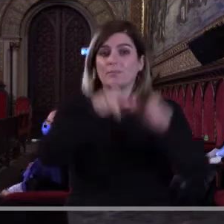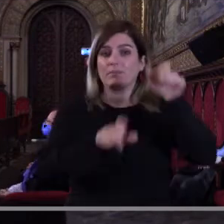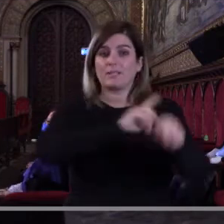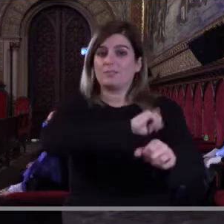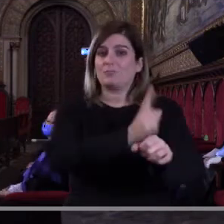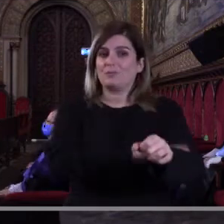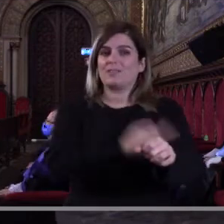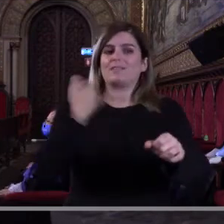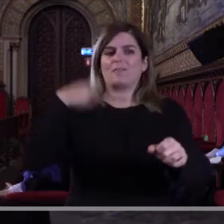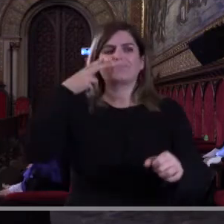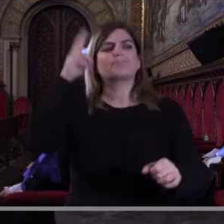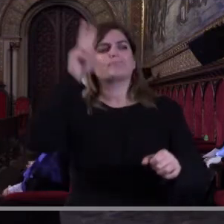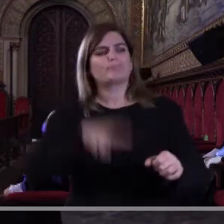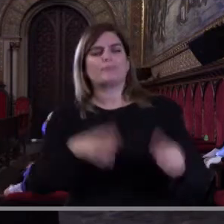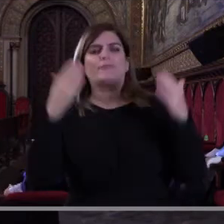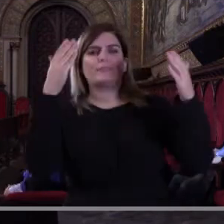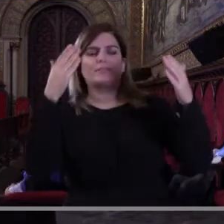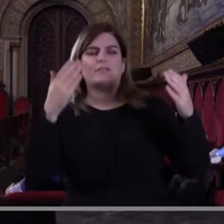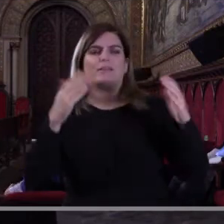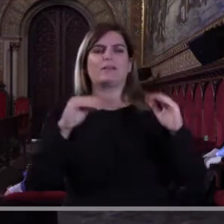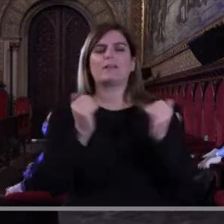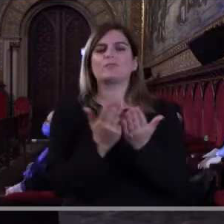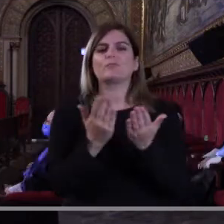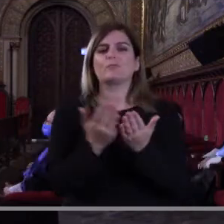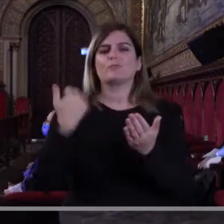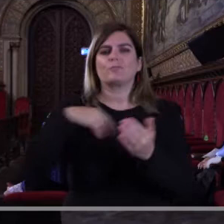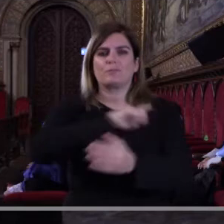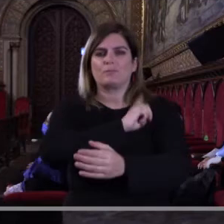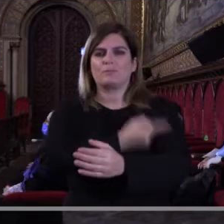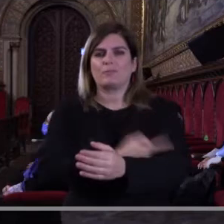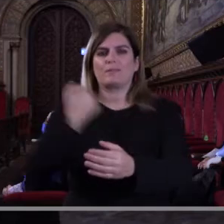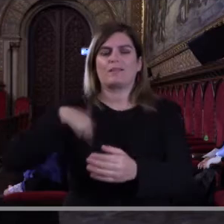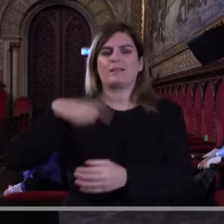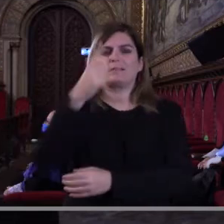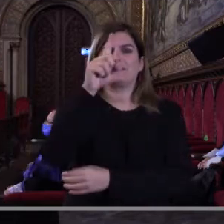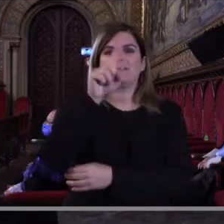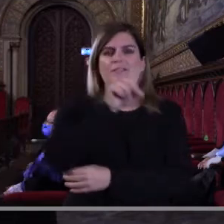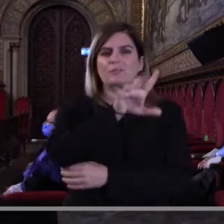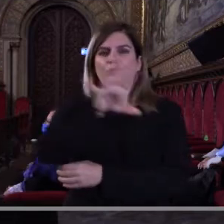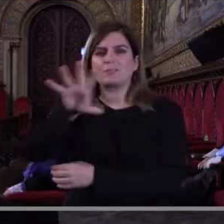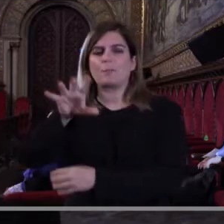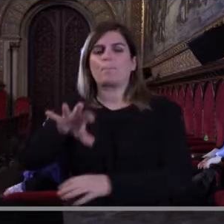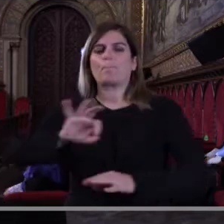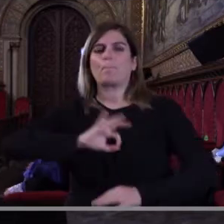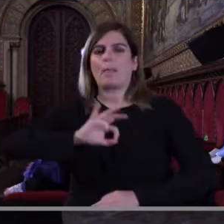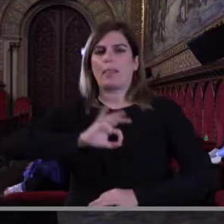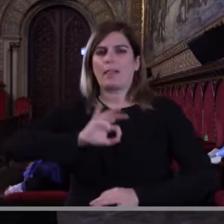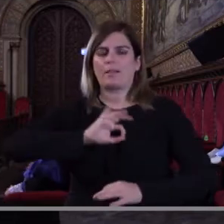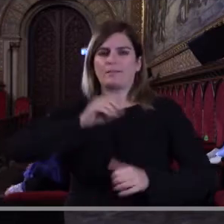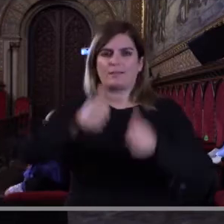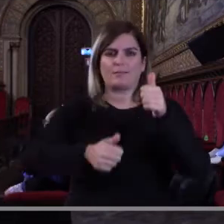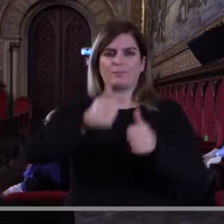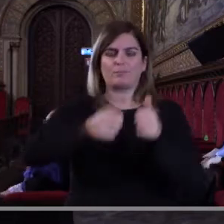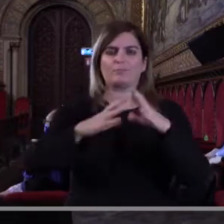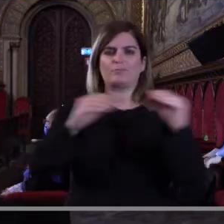vist recompensat el seu esforç amb 155 medalles als campionats universitaris. El nou web de la